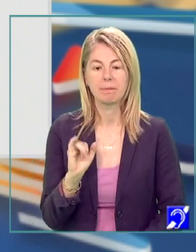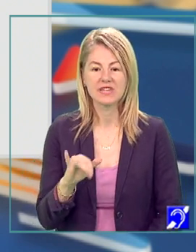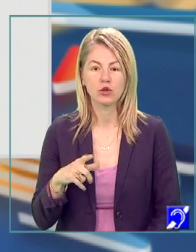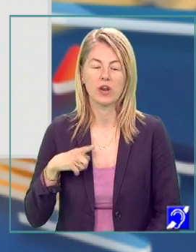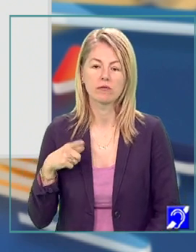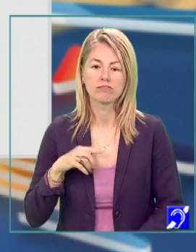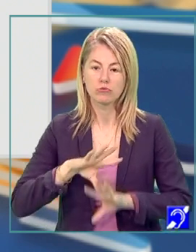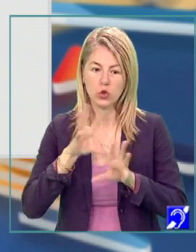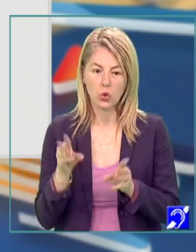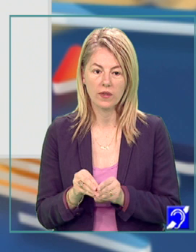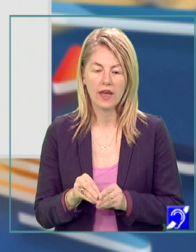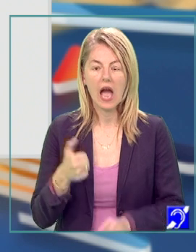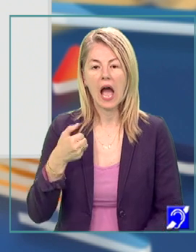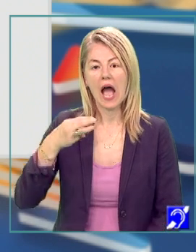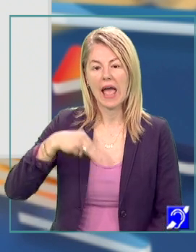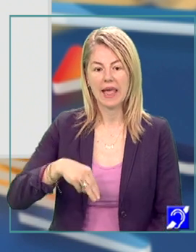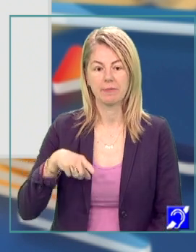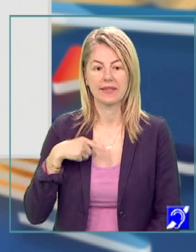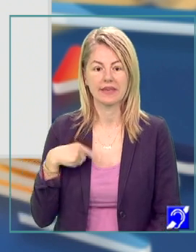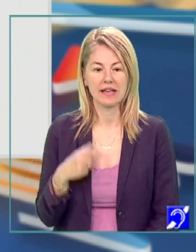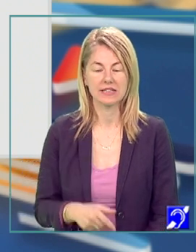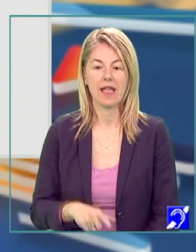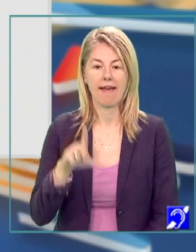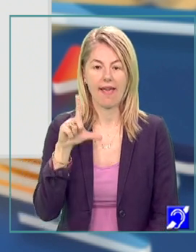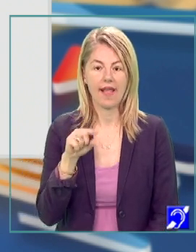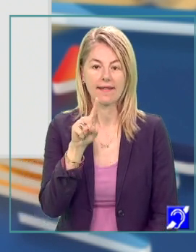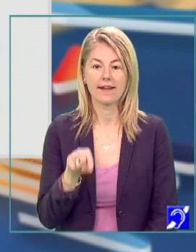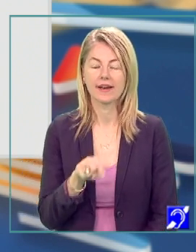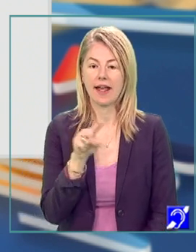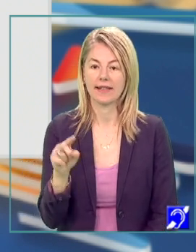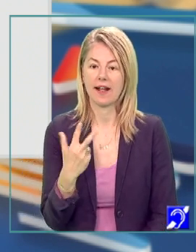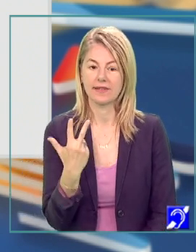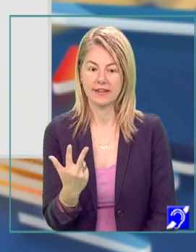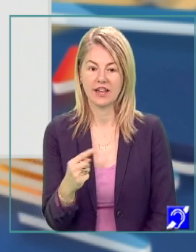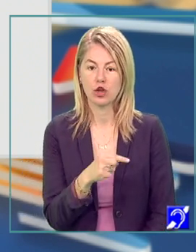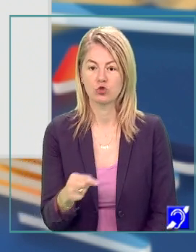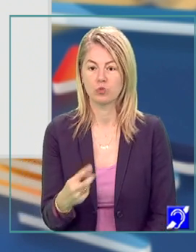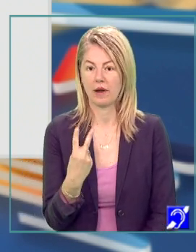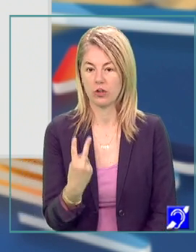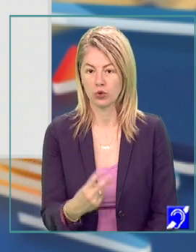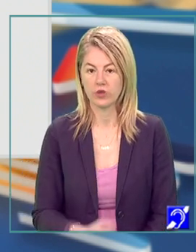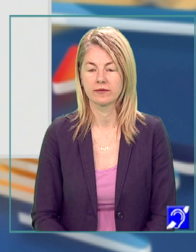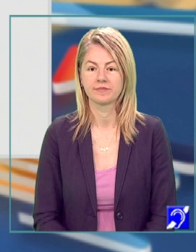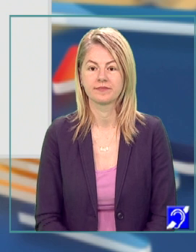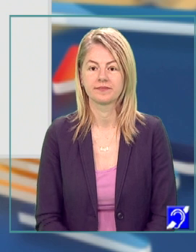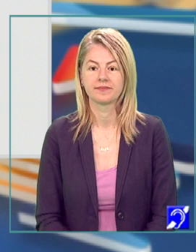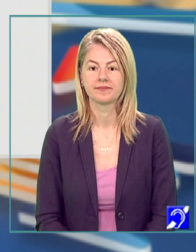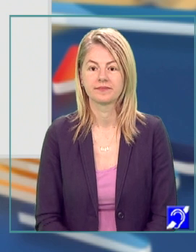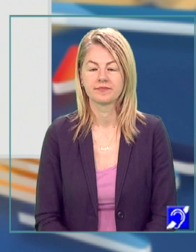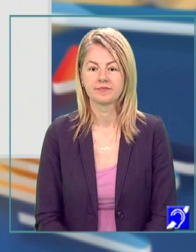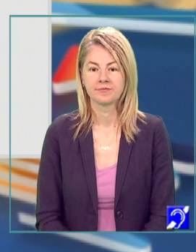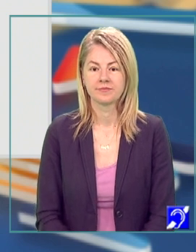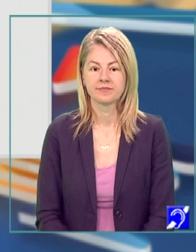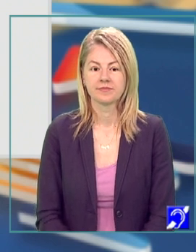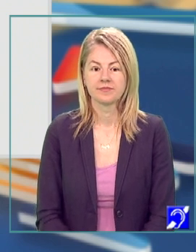bisectoare, și mediatoare, așadar o putem calcula după formula înălțimea unui triunghi echilateral